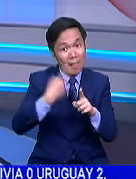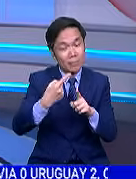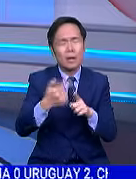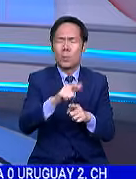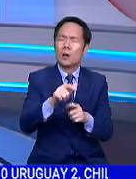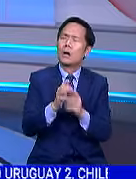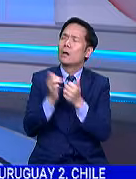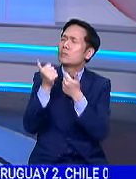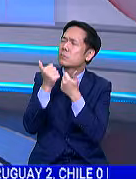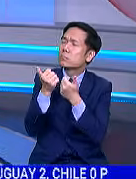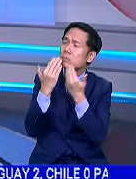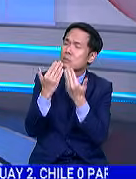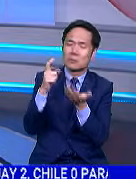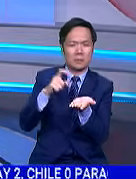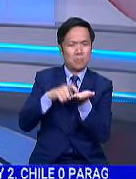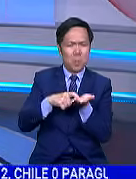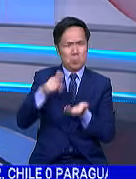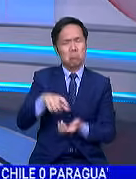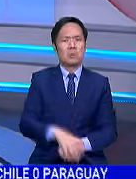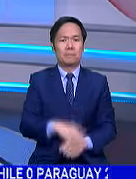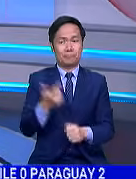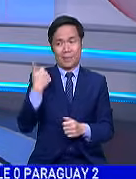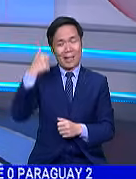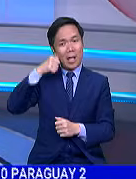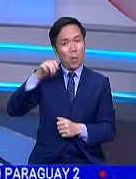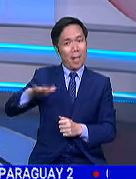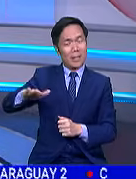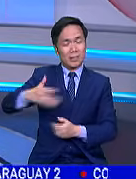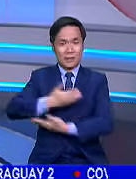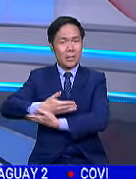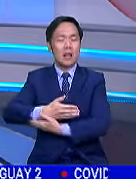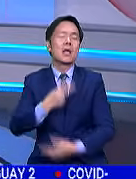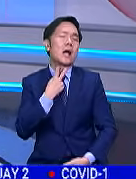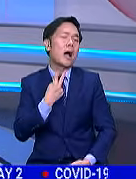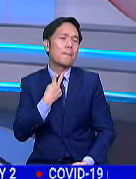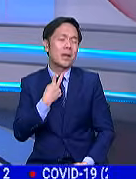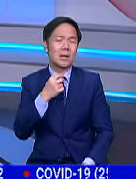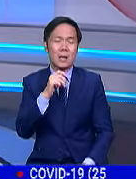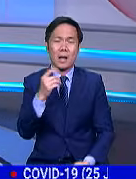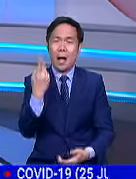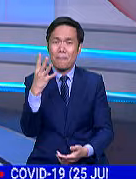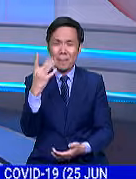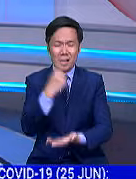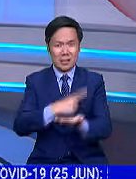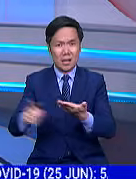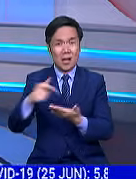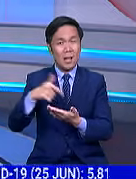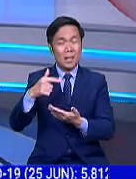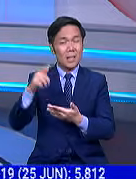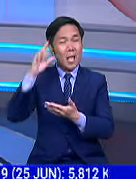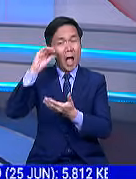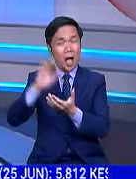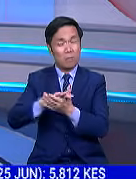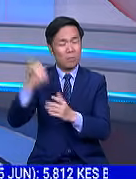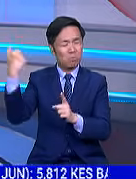amat diperlukan. Jelas Fauziah Nordin, adik kepada wanita hamil 14 minggu yang dipukul suami sehingga koma di